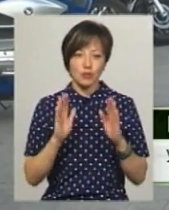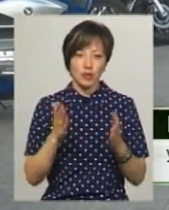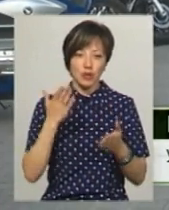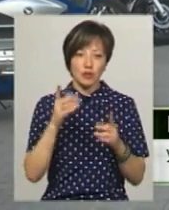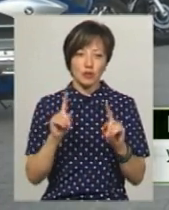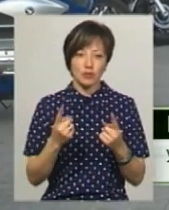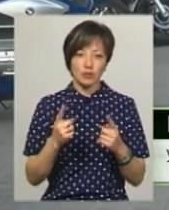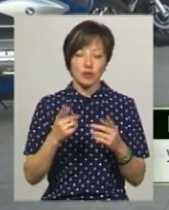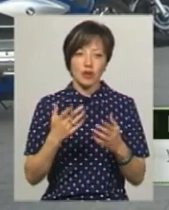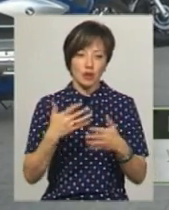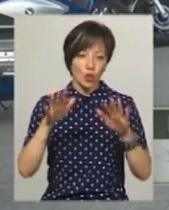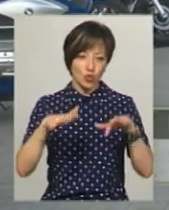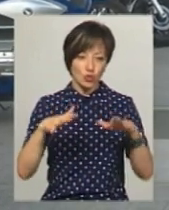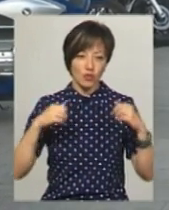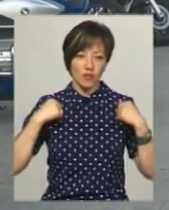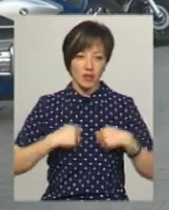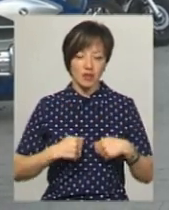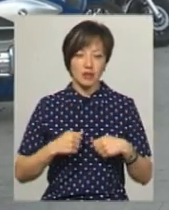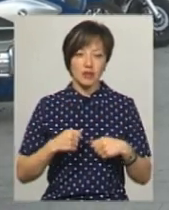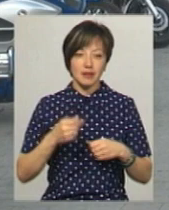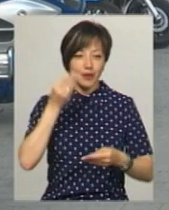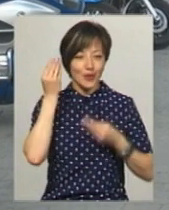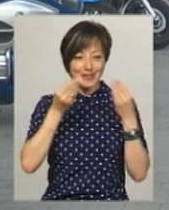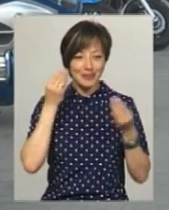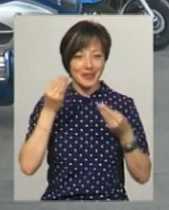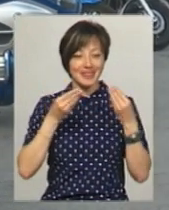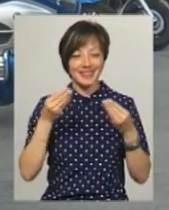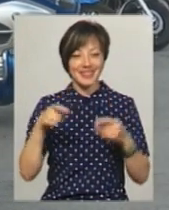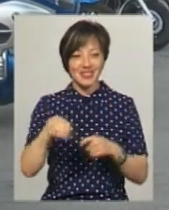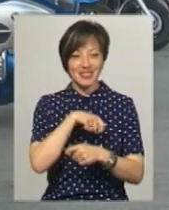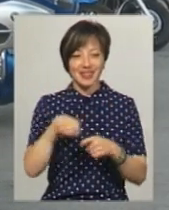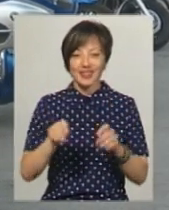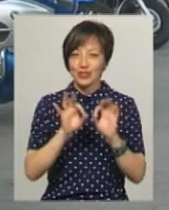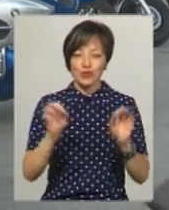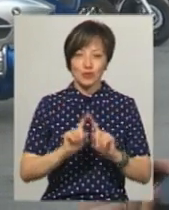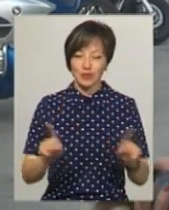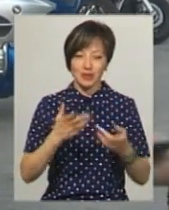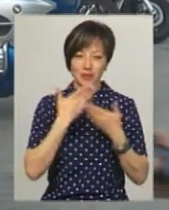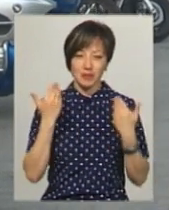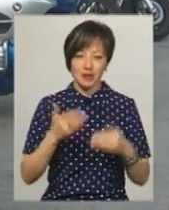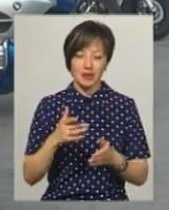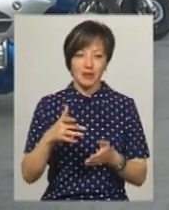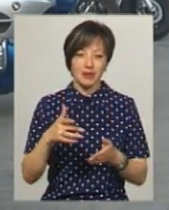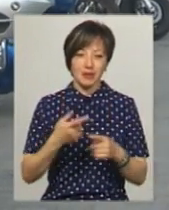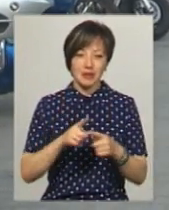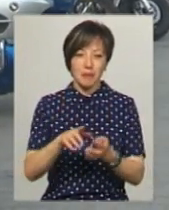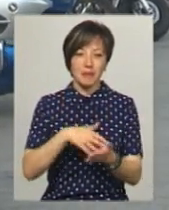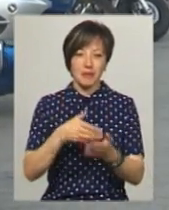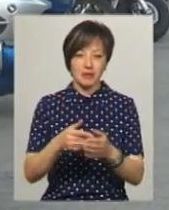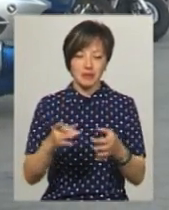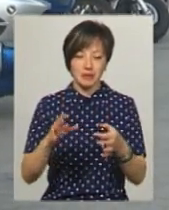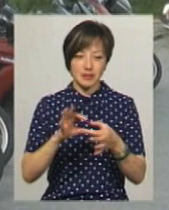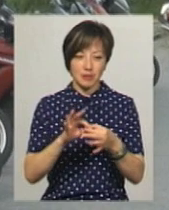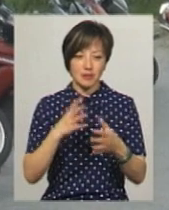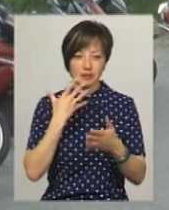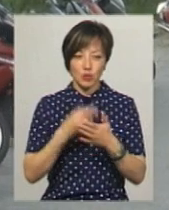розважатися. Дощовик, косметичка. Нічого такого особливого немає. Мастило для цепки